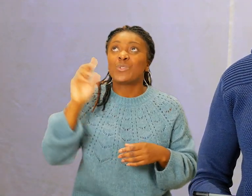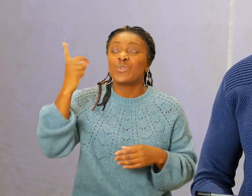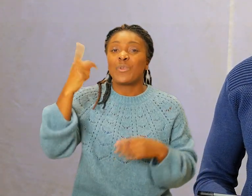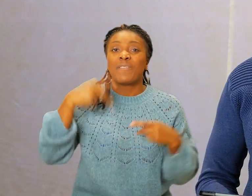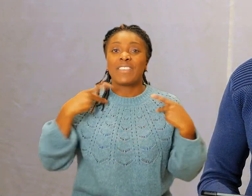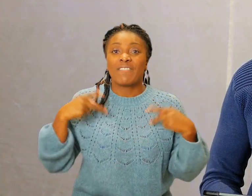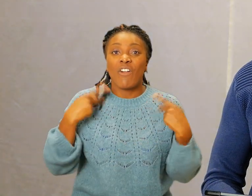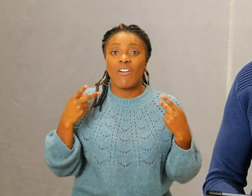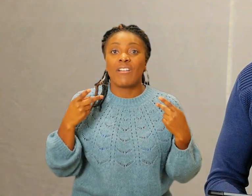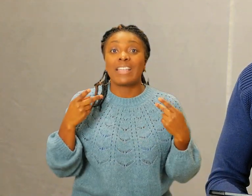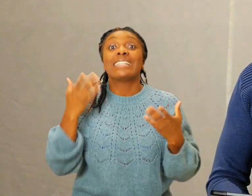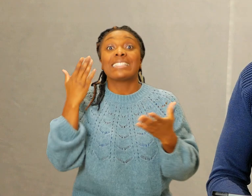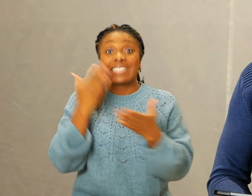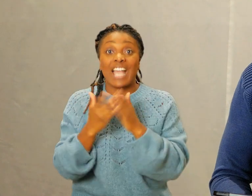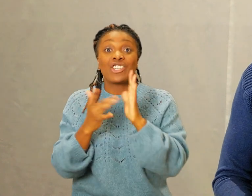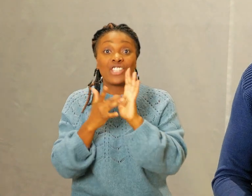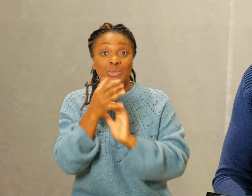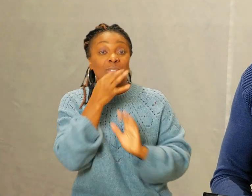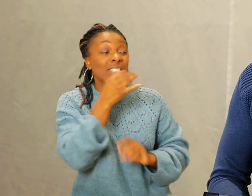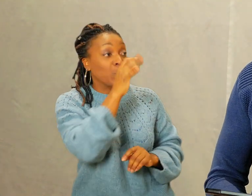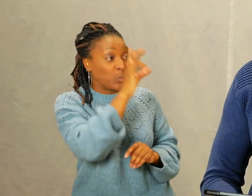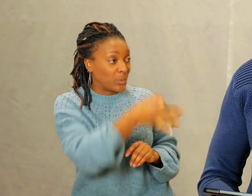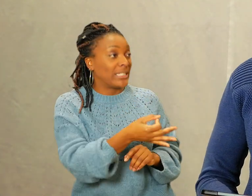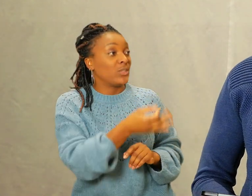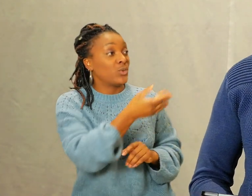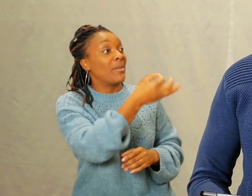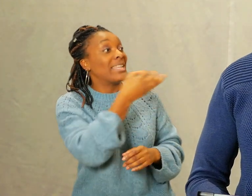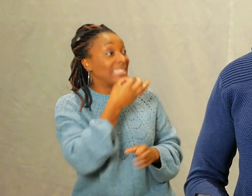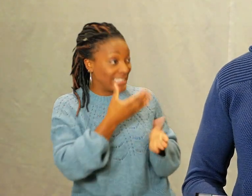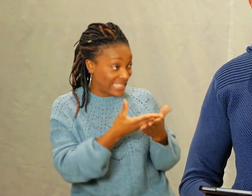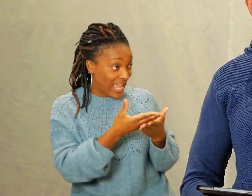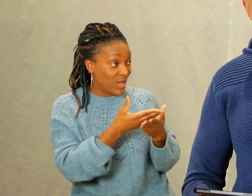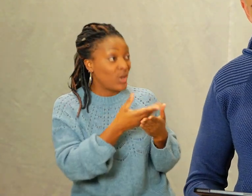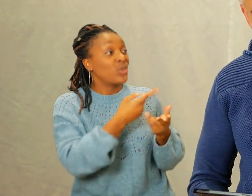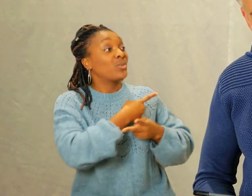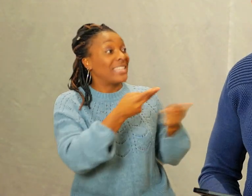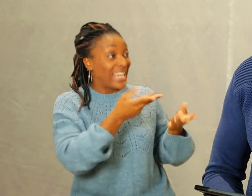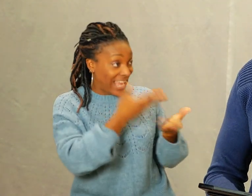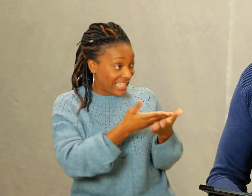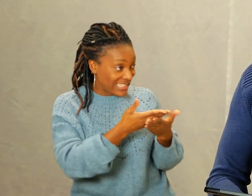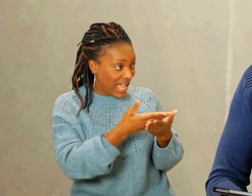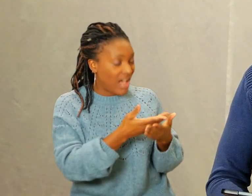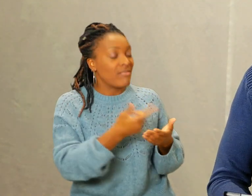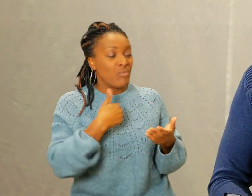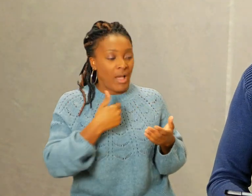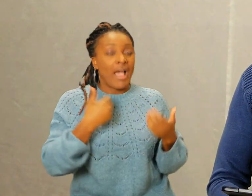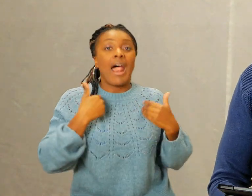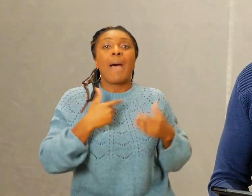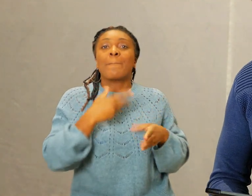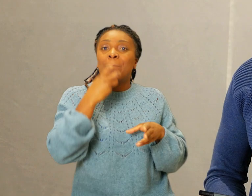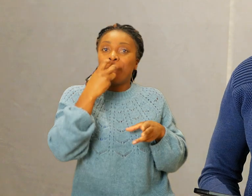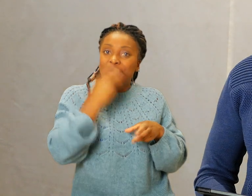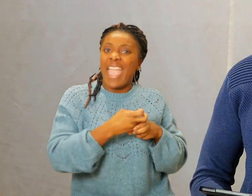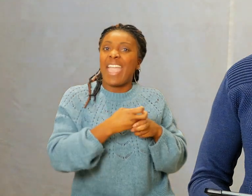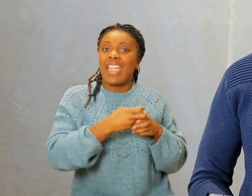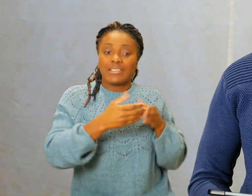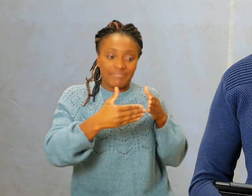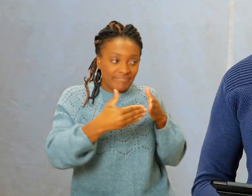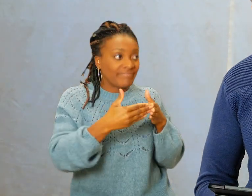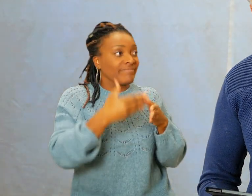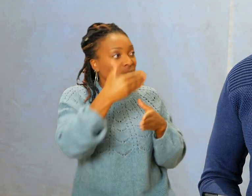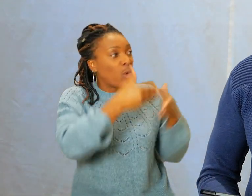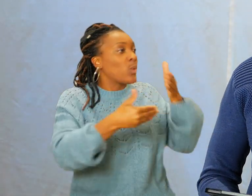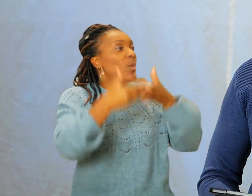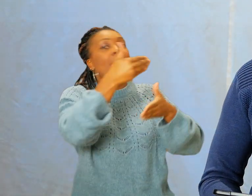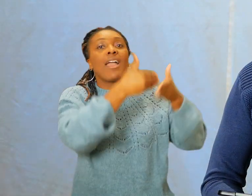angulaire. À cause de ce que tu viens de déclarer. Et tous ceux qui croiront en mon nom, vont être sauvés. Et